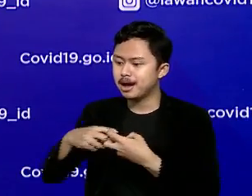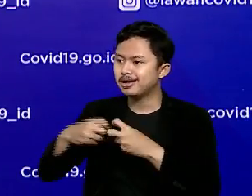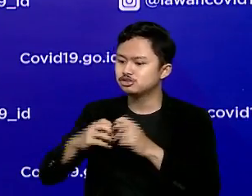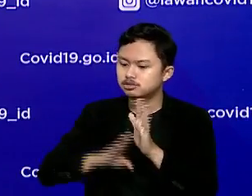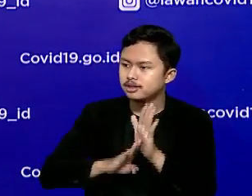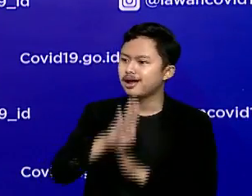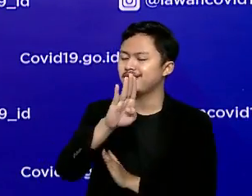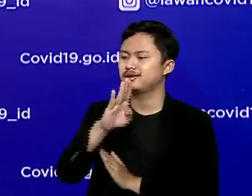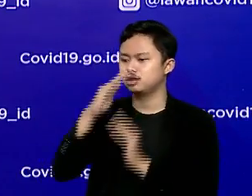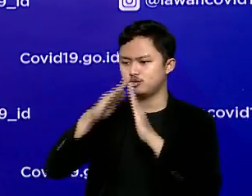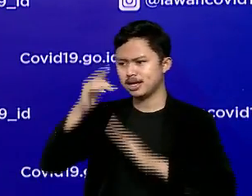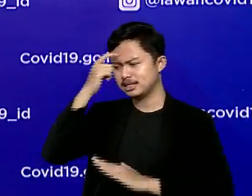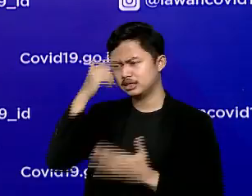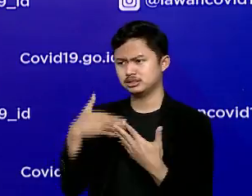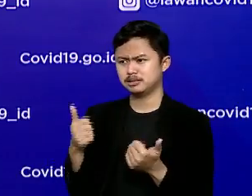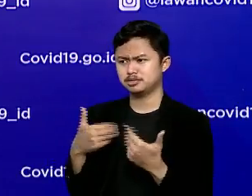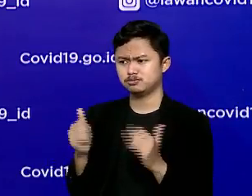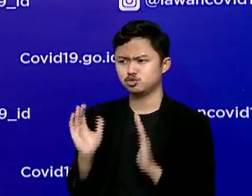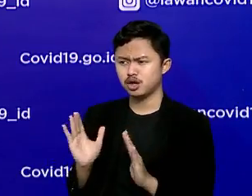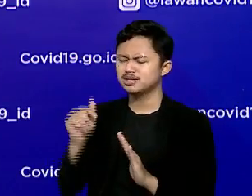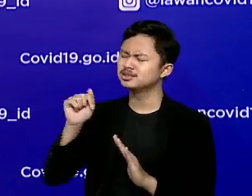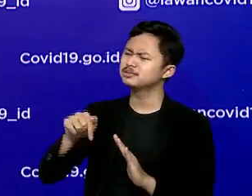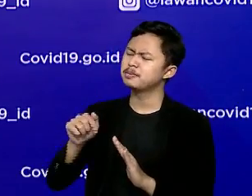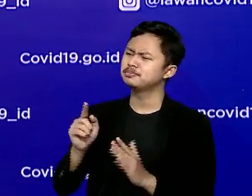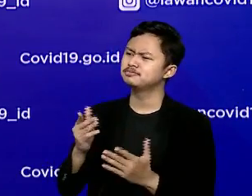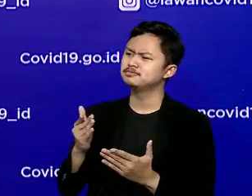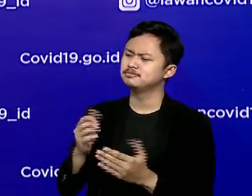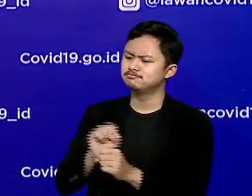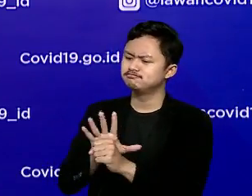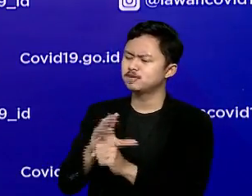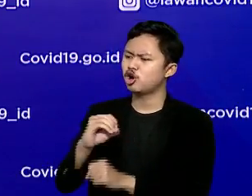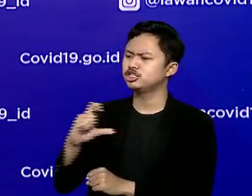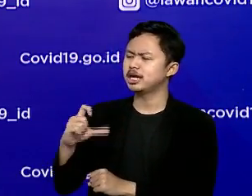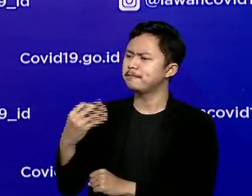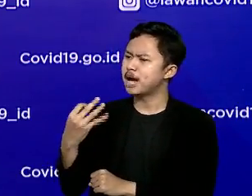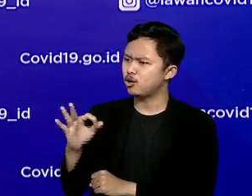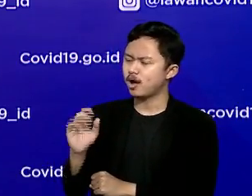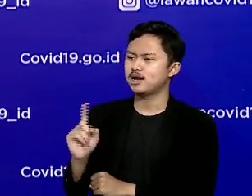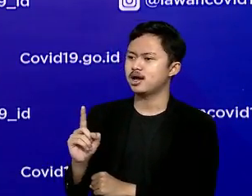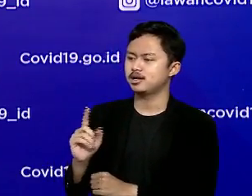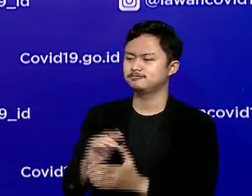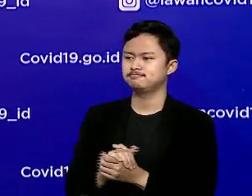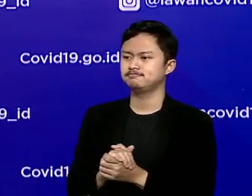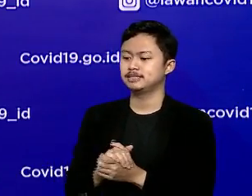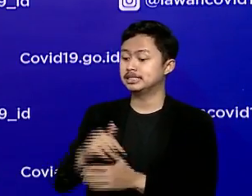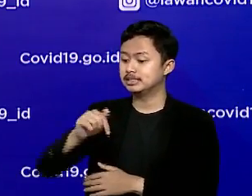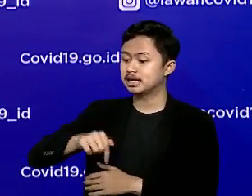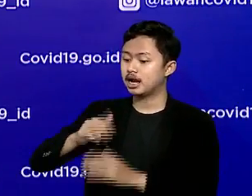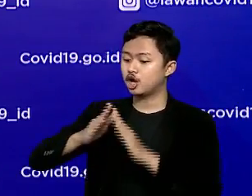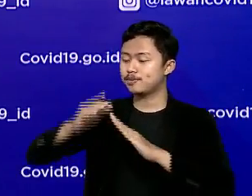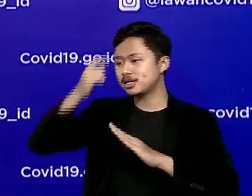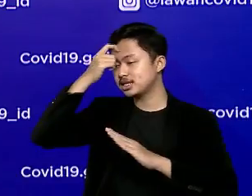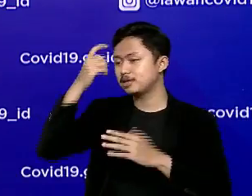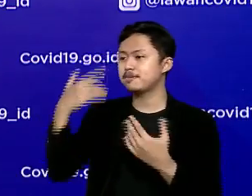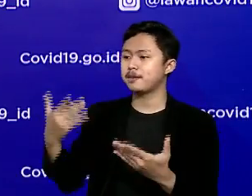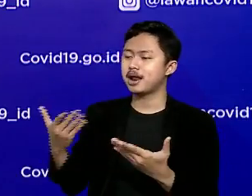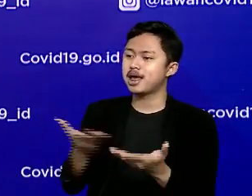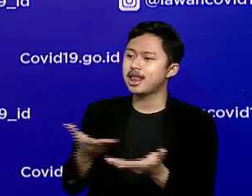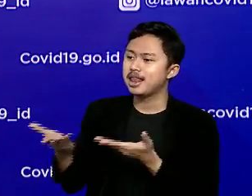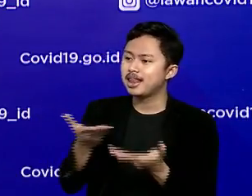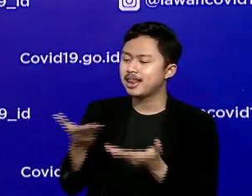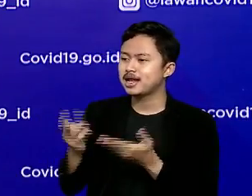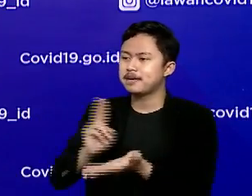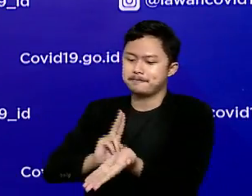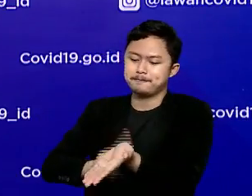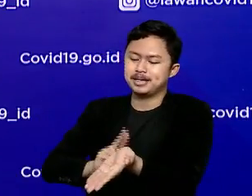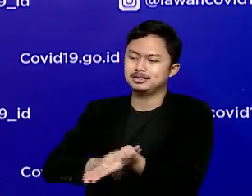kasus COVID-19, apalagi dengan adanya varian Omikron? Lalu bagaimana saat ini rumah sakit menyiapkan pelayanan